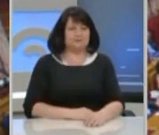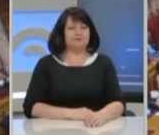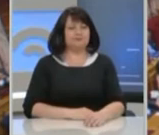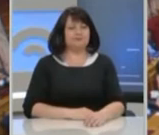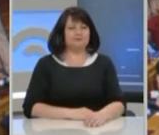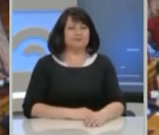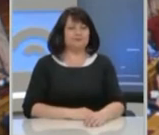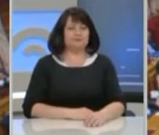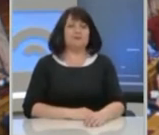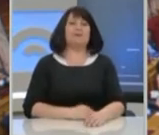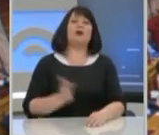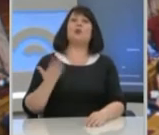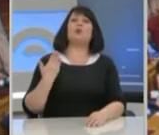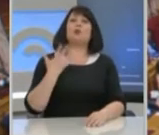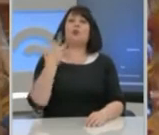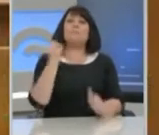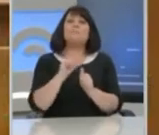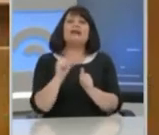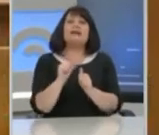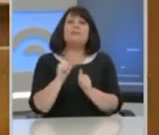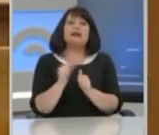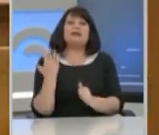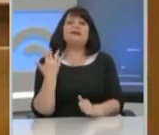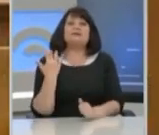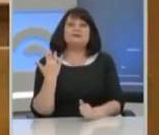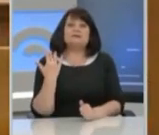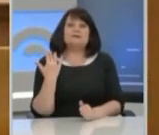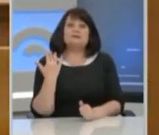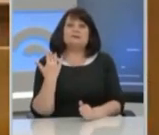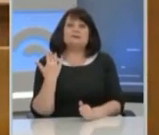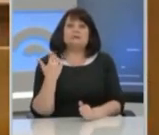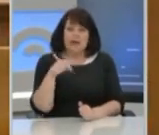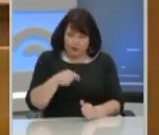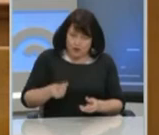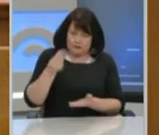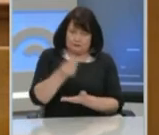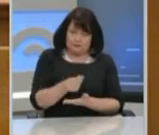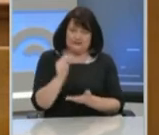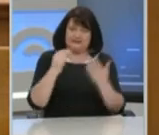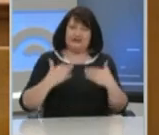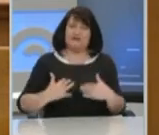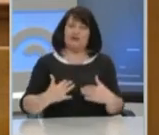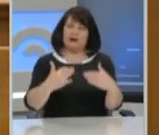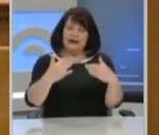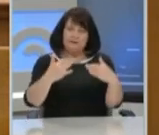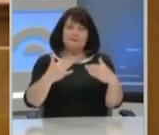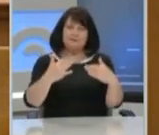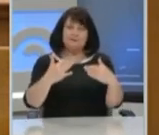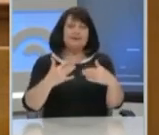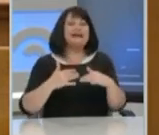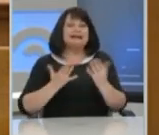Διότι πριν από 5 μόλις μήνες ήταν, κύριε Μητσοτάκη, όταν φέρναμε εδώ στη Βουλή την